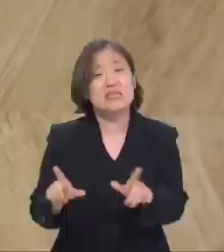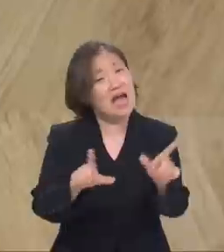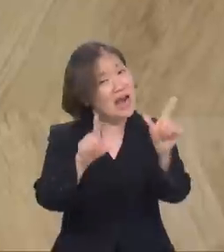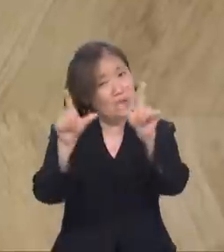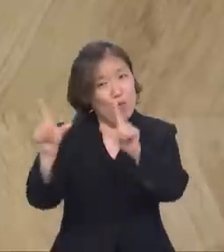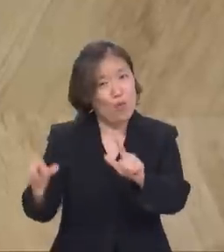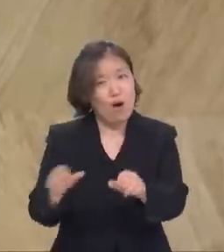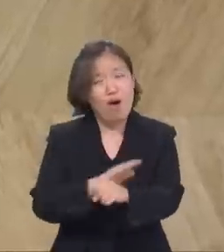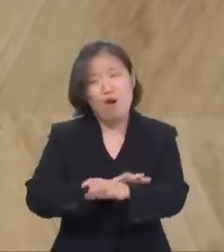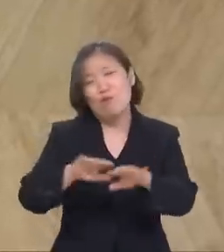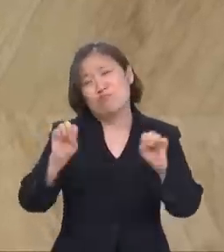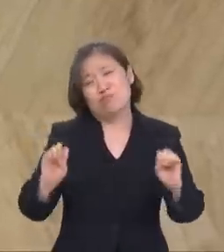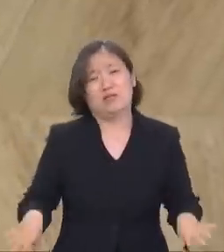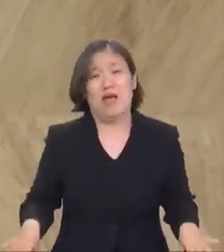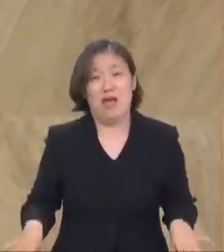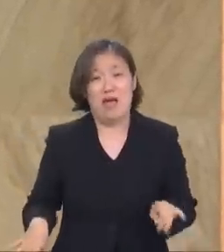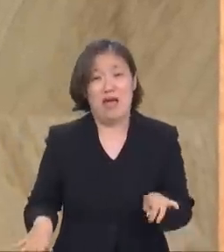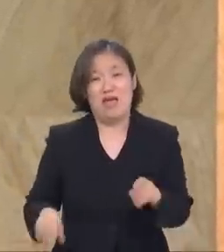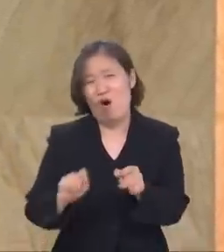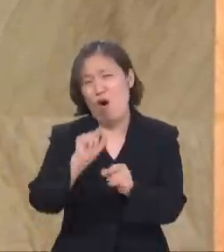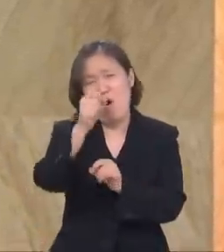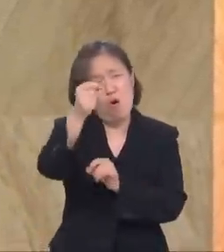결국은 영원한 것이 없다